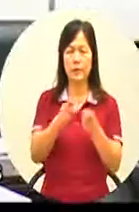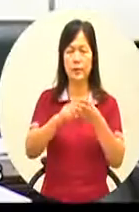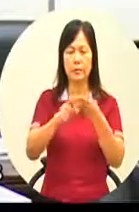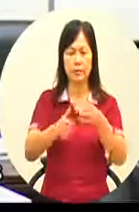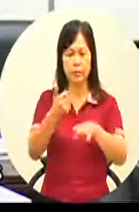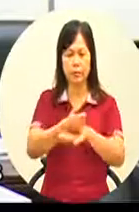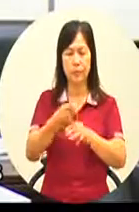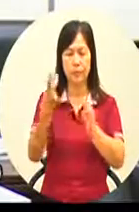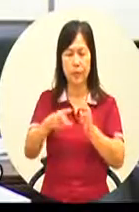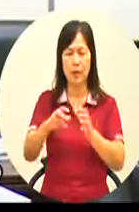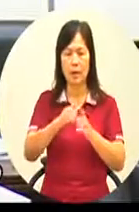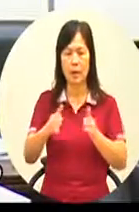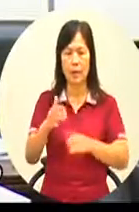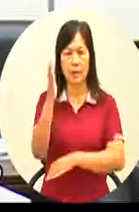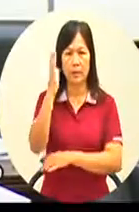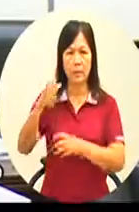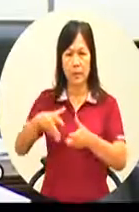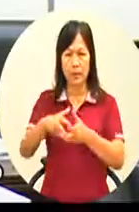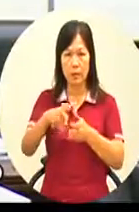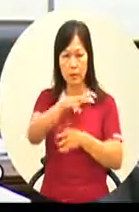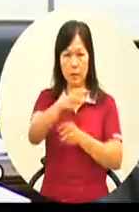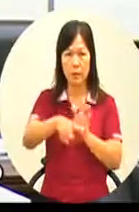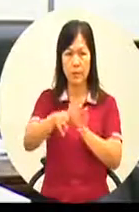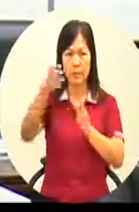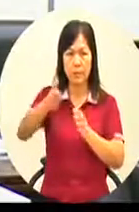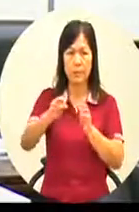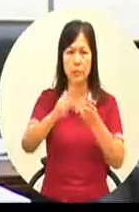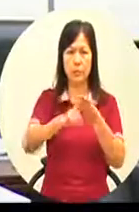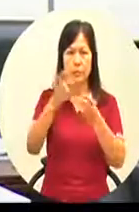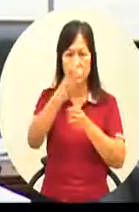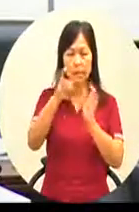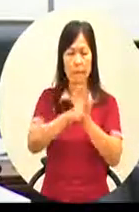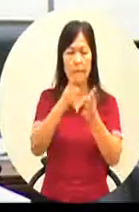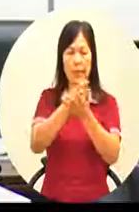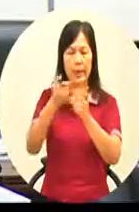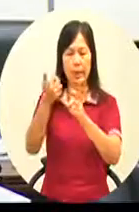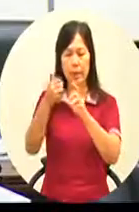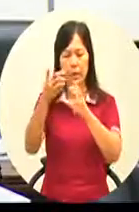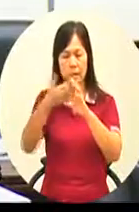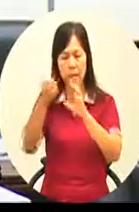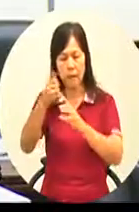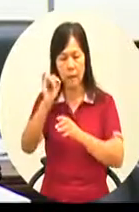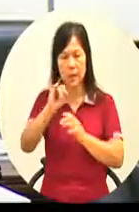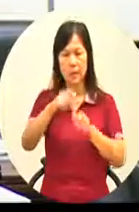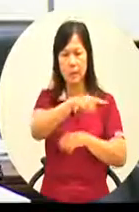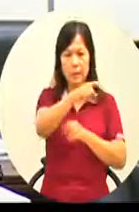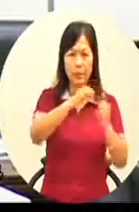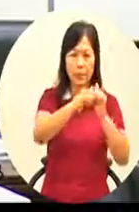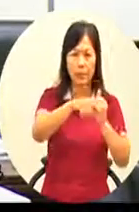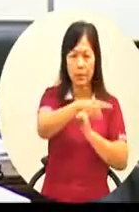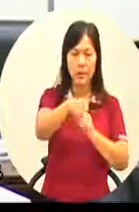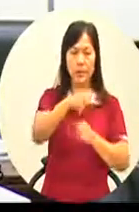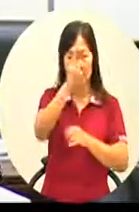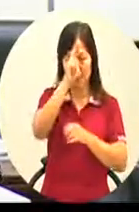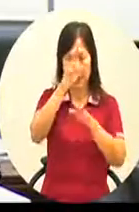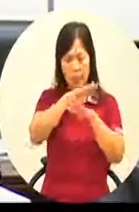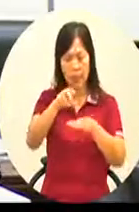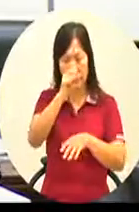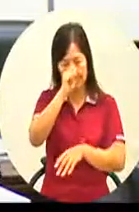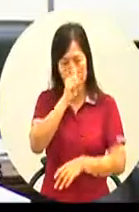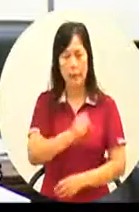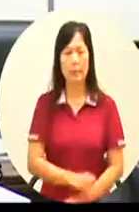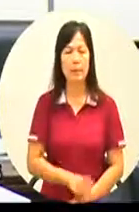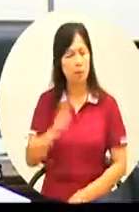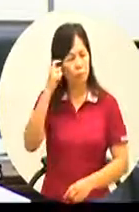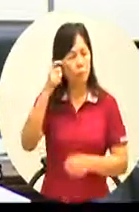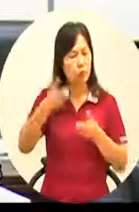还有我们民政部门所有的局处所长、主管啊，新闻界的朋友，各位乡亲，大家午安，大家好。我想真重